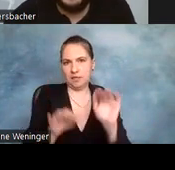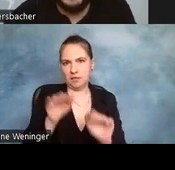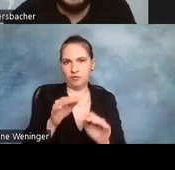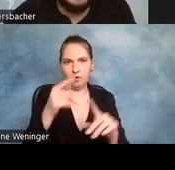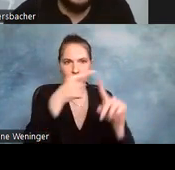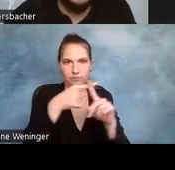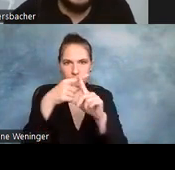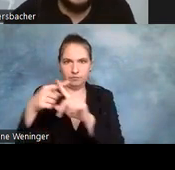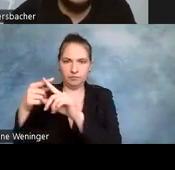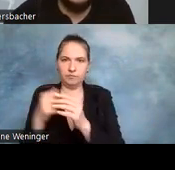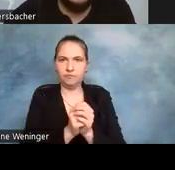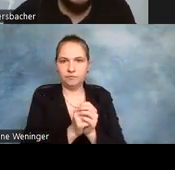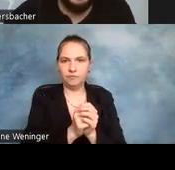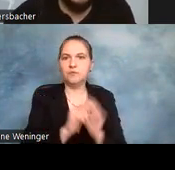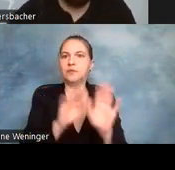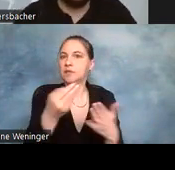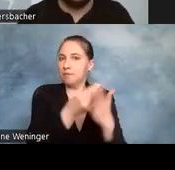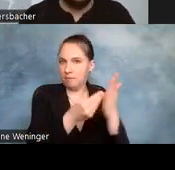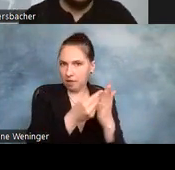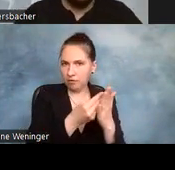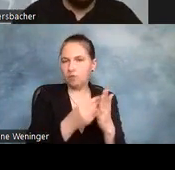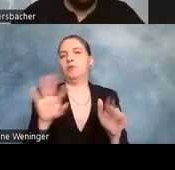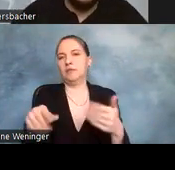eben in Tab-Ally eine Markierung und eine Nummer.